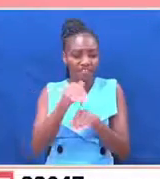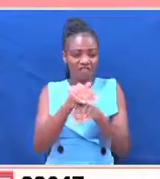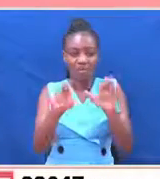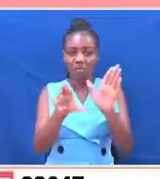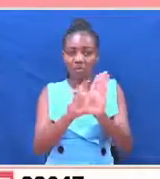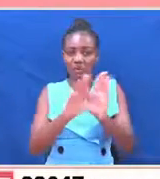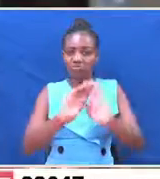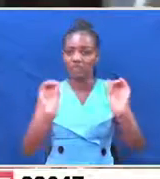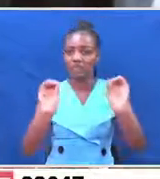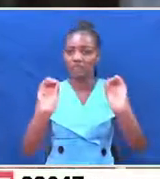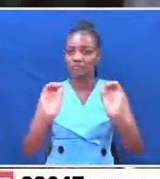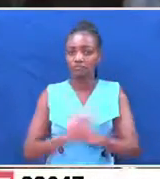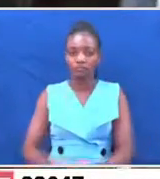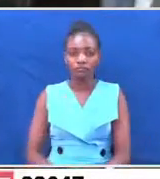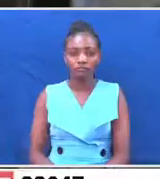sheria.